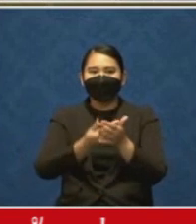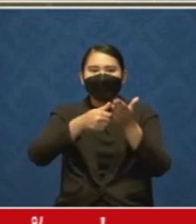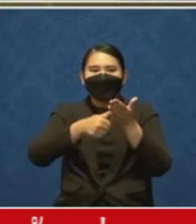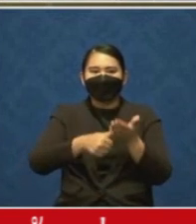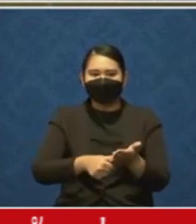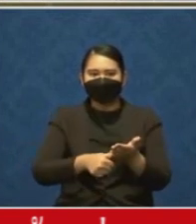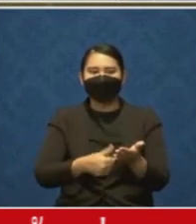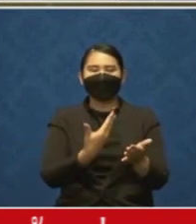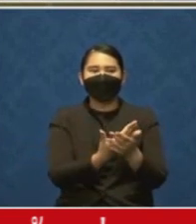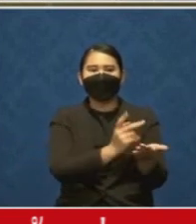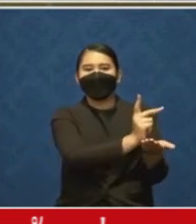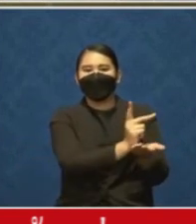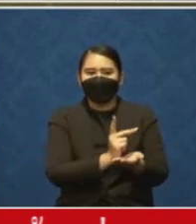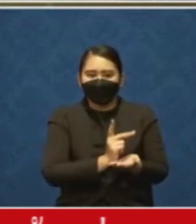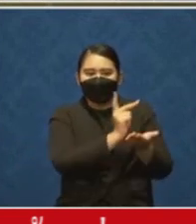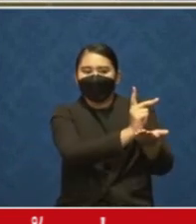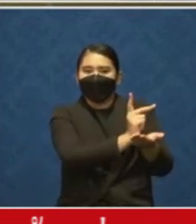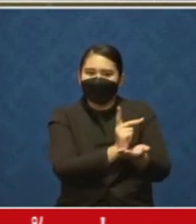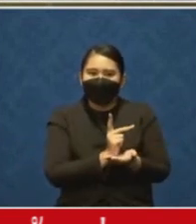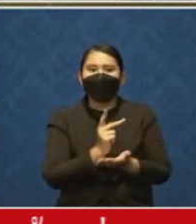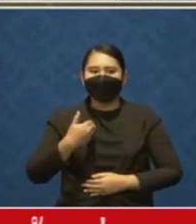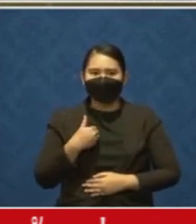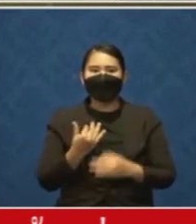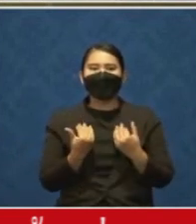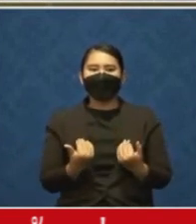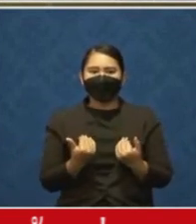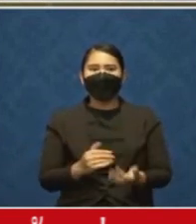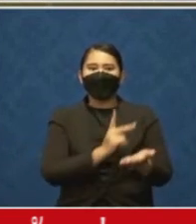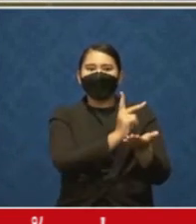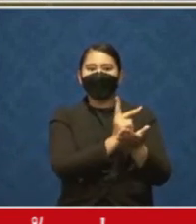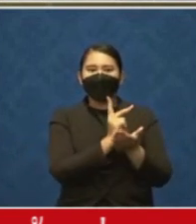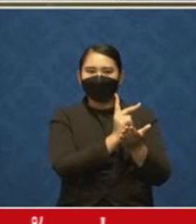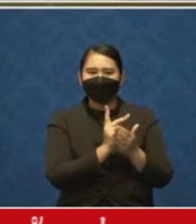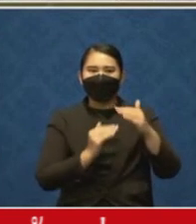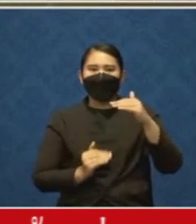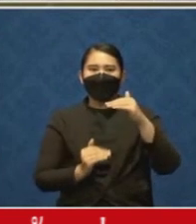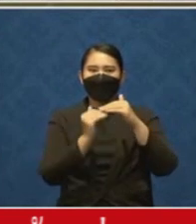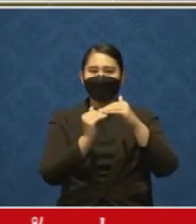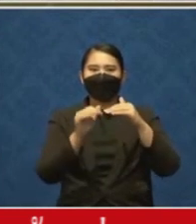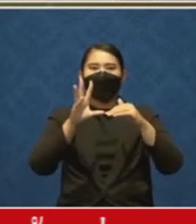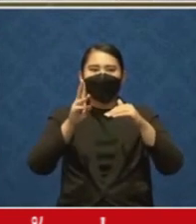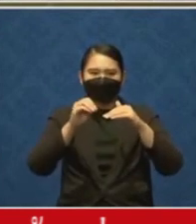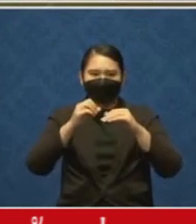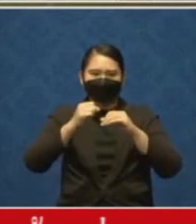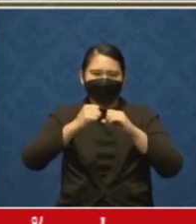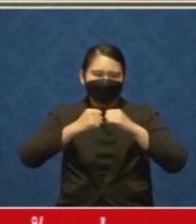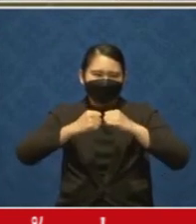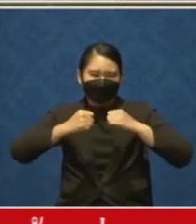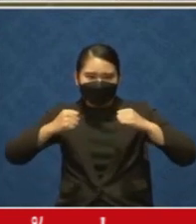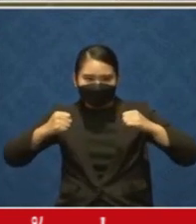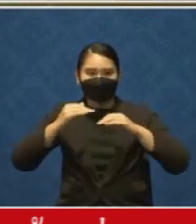ลต้องกู้หนี้มหาศาลนะครับในขณะนี้กู้จนเต็มเพดาน160ต้องขยายเป็น